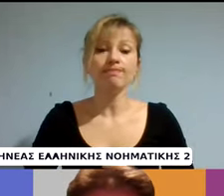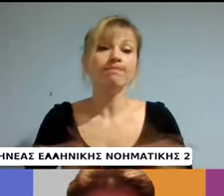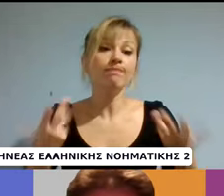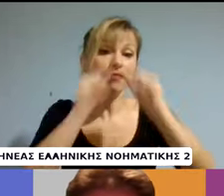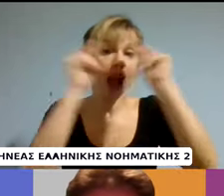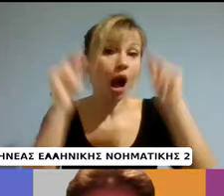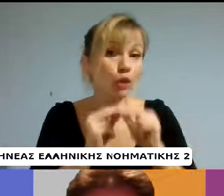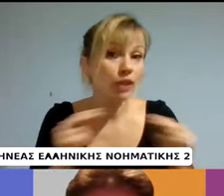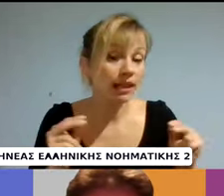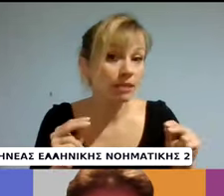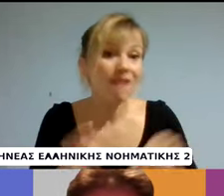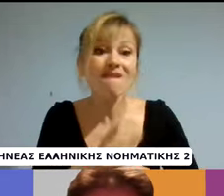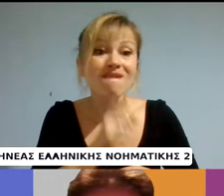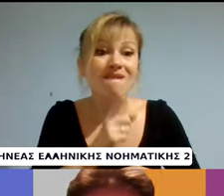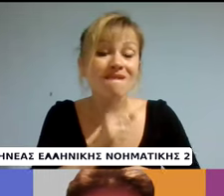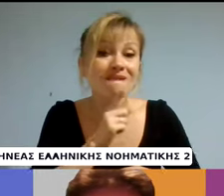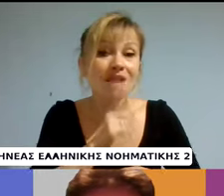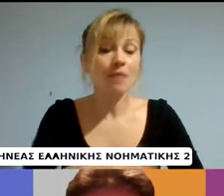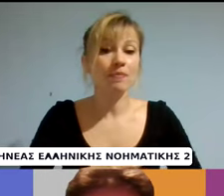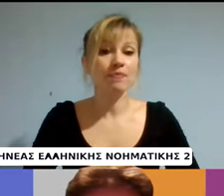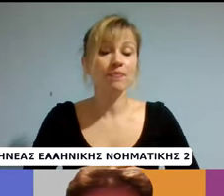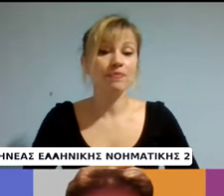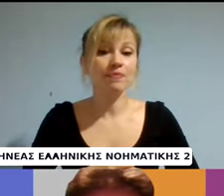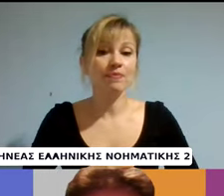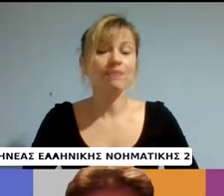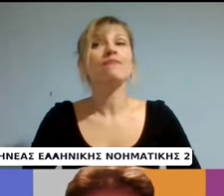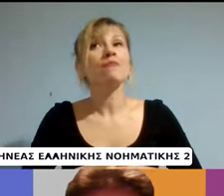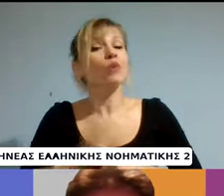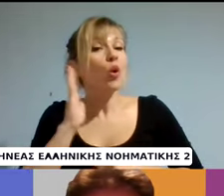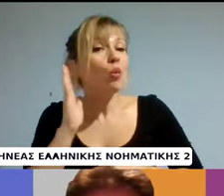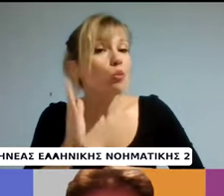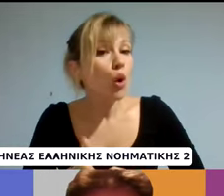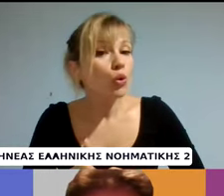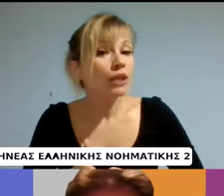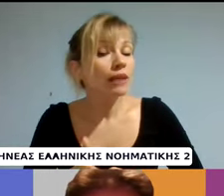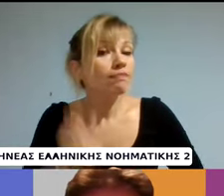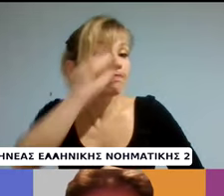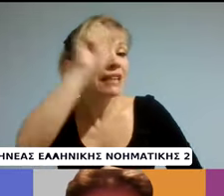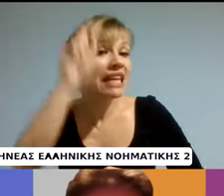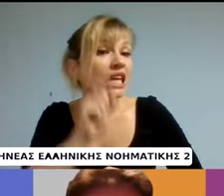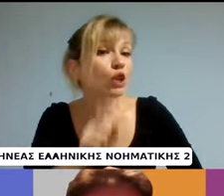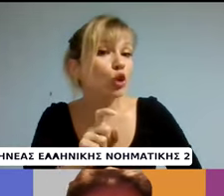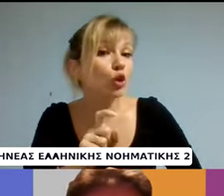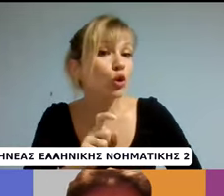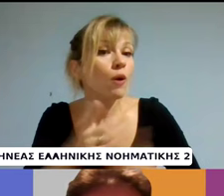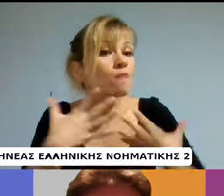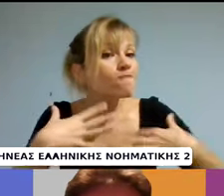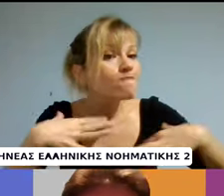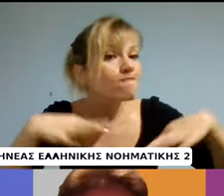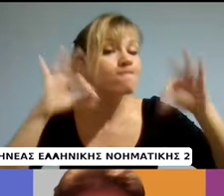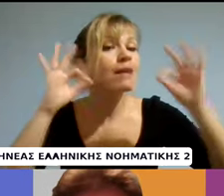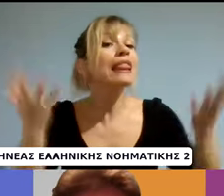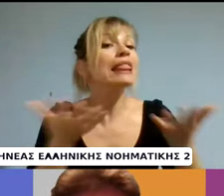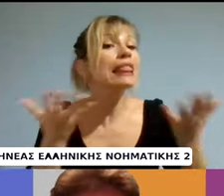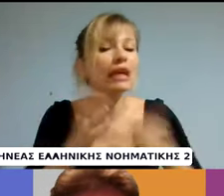Άρα αυτό θα ήταν κάτι το οποίο θα μπορούσε να βάλει μπροστά το εξής, το